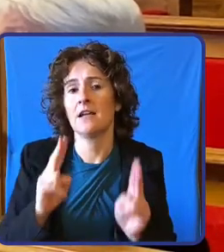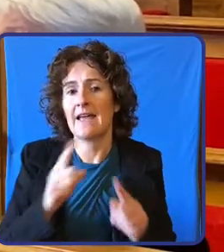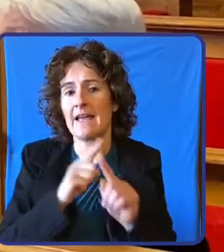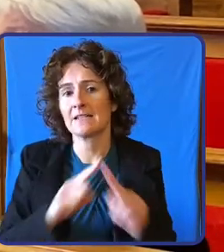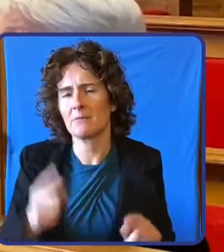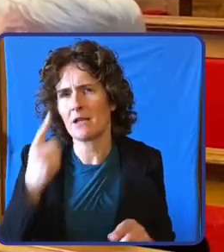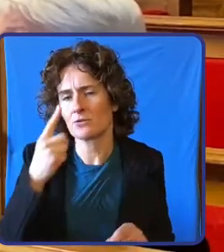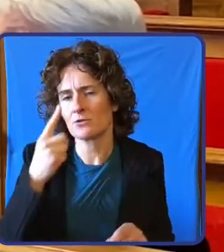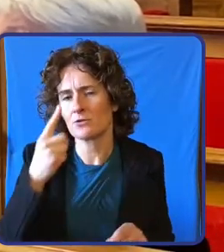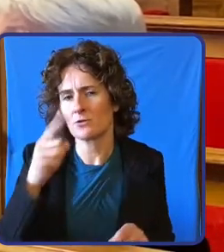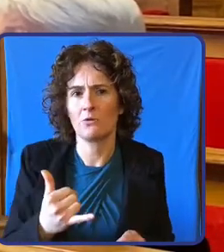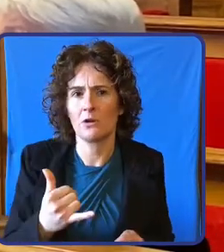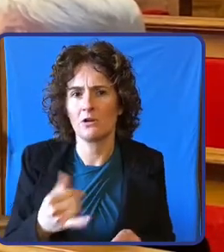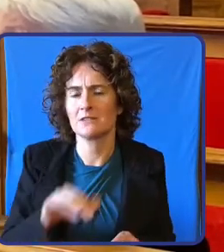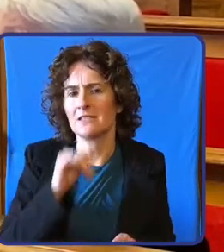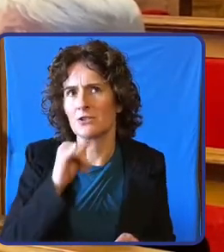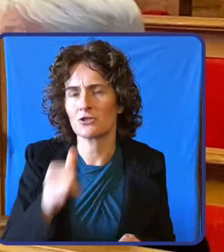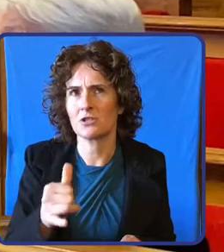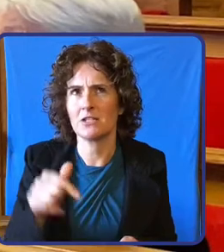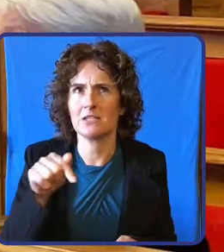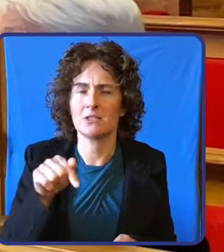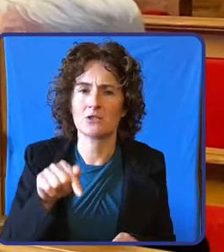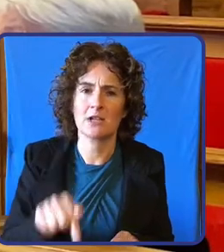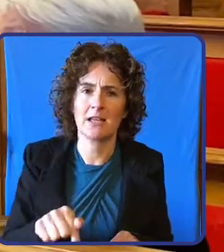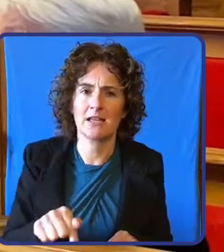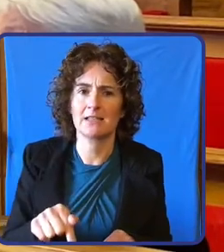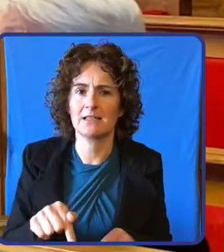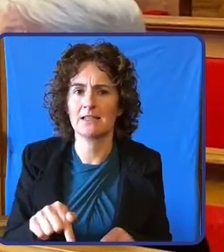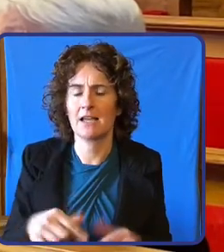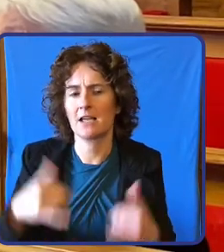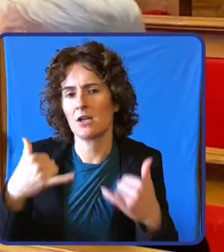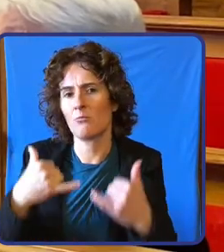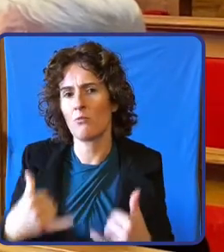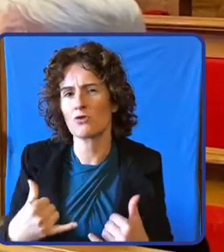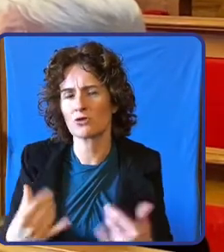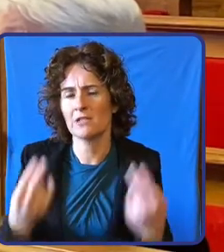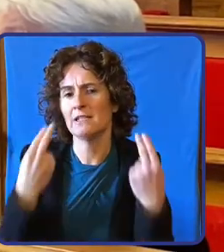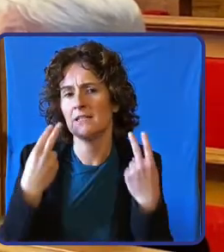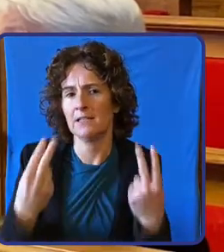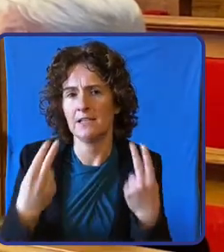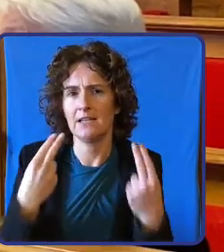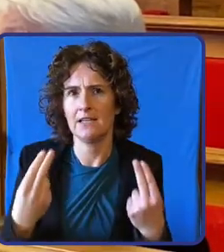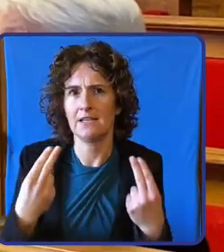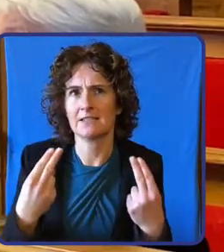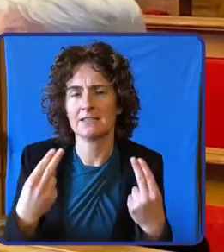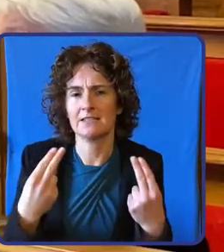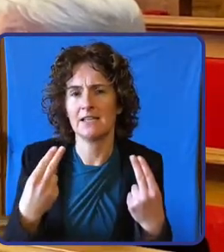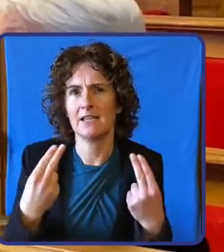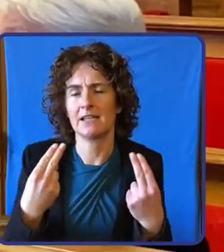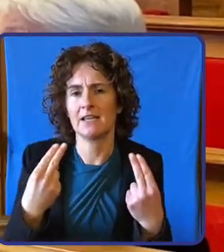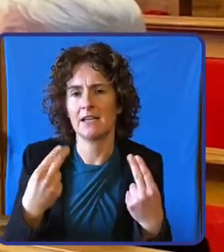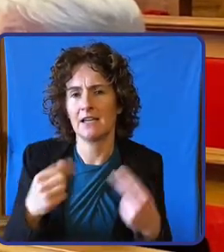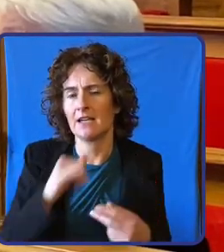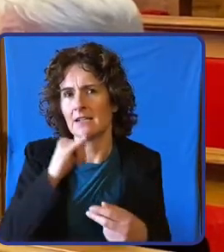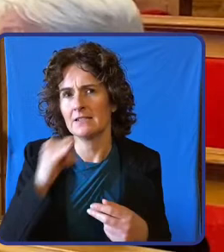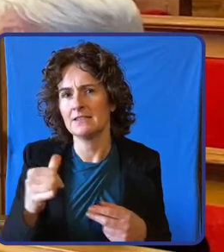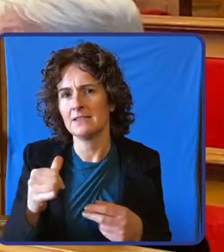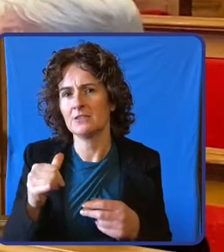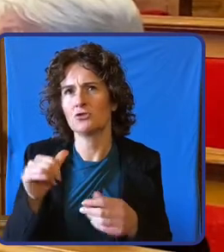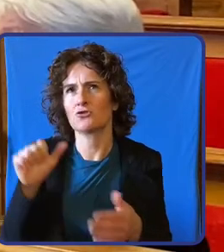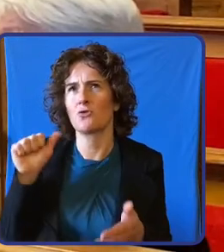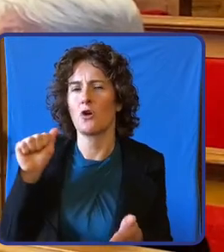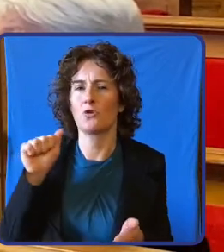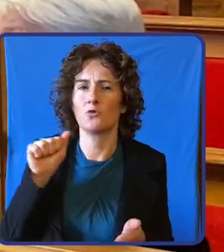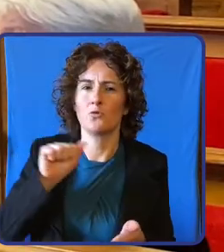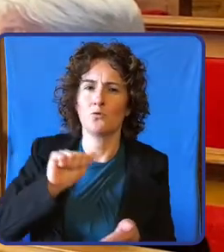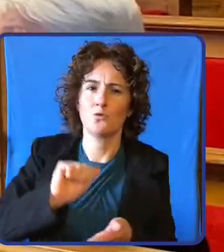hogy nincs ennek talán ma már akkora értéke, vagy nem tud akkora nyomást kifejteni egy